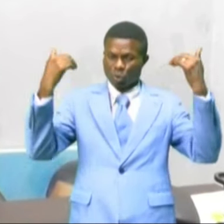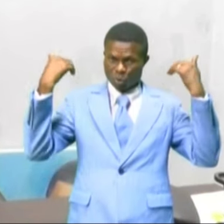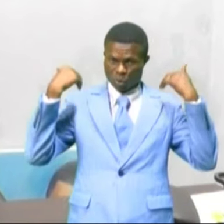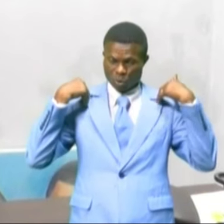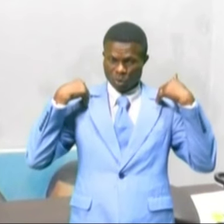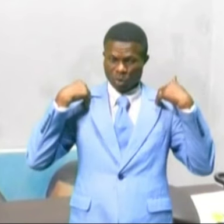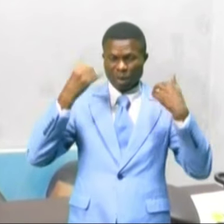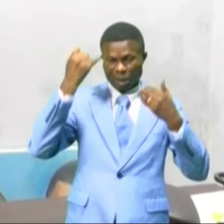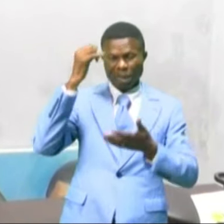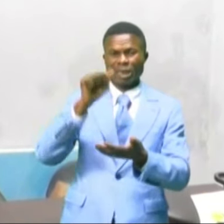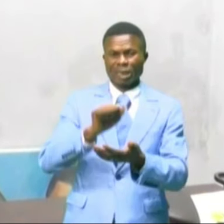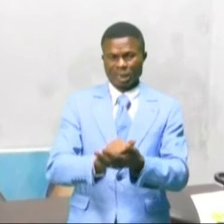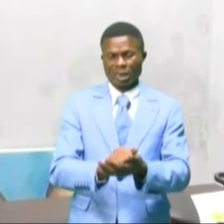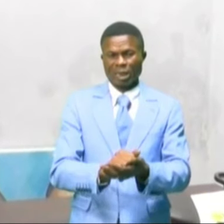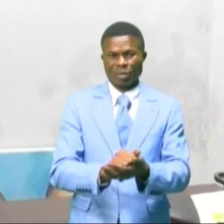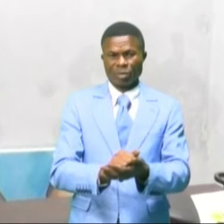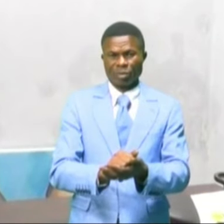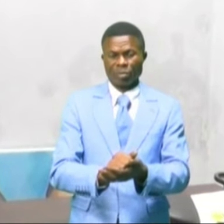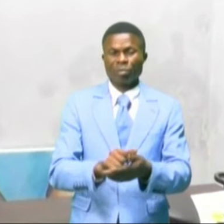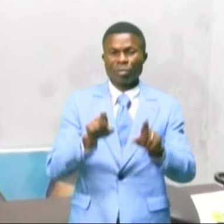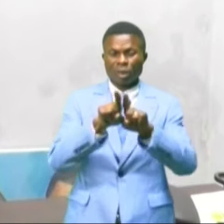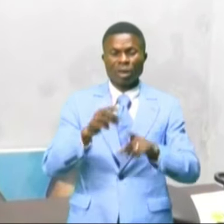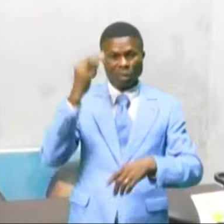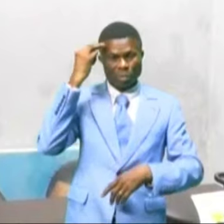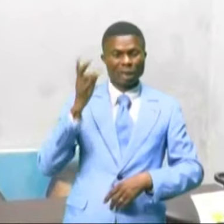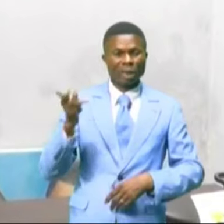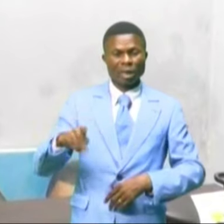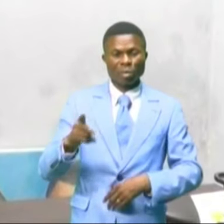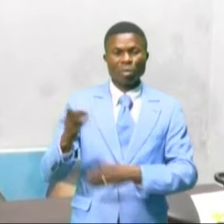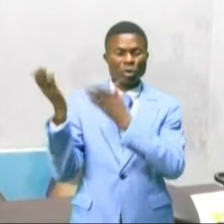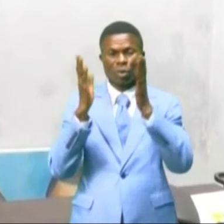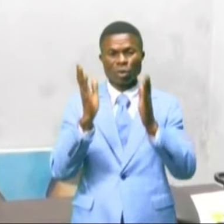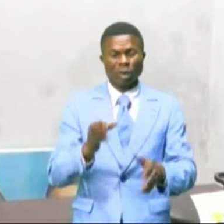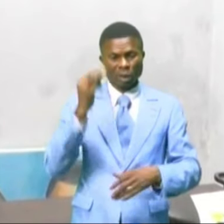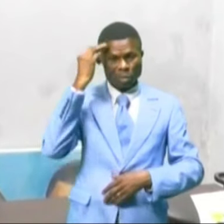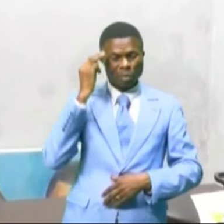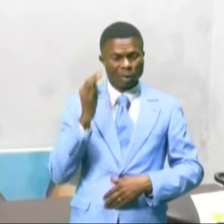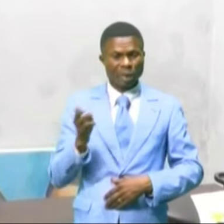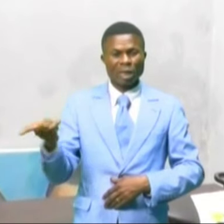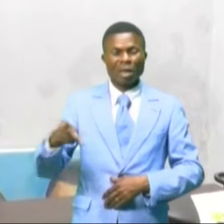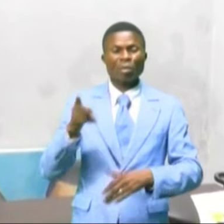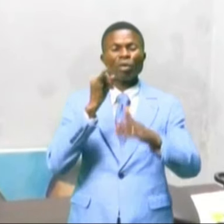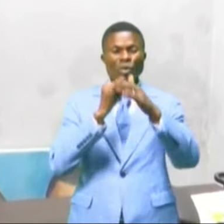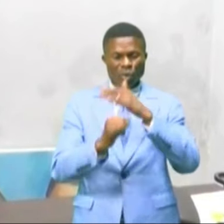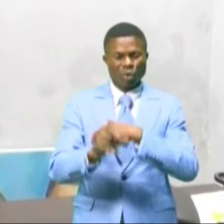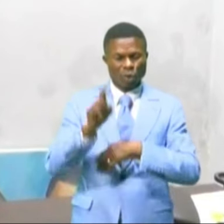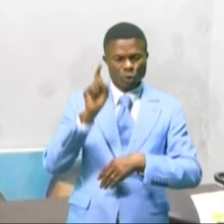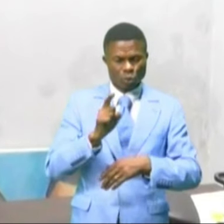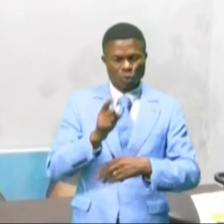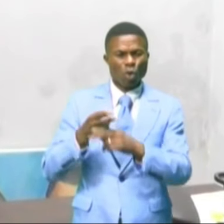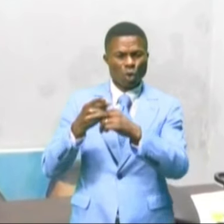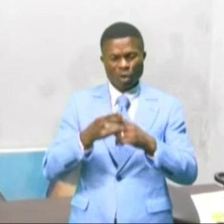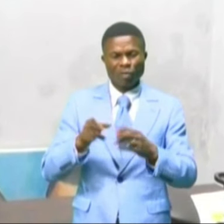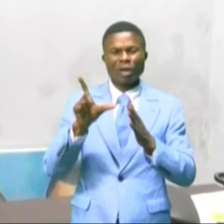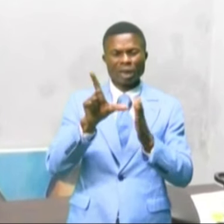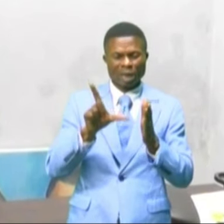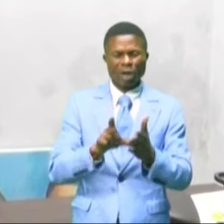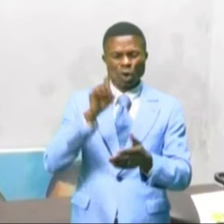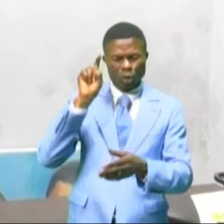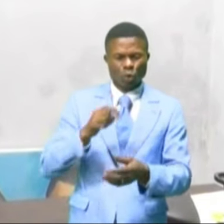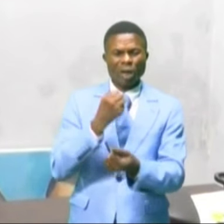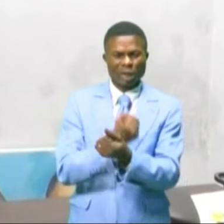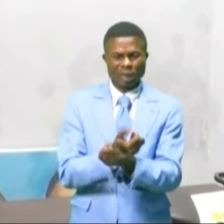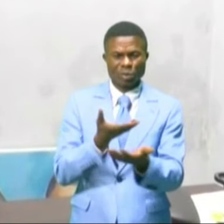dans ces secteurs-là. Et même les ministres provinciaux des transports, les ministres provinciaux de l'intérieur doivent vraiment aider l'autorité urbaine